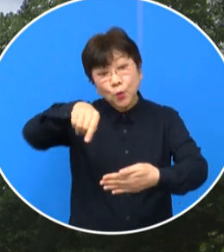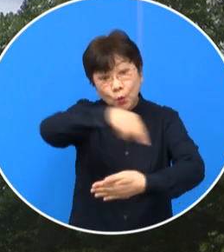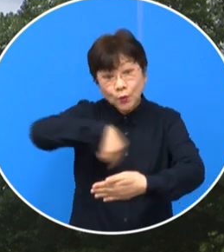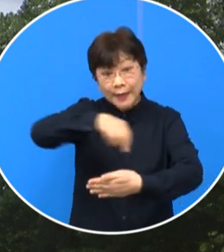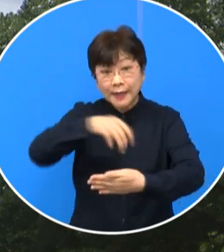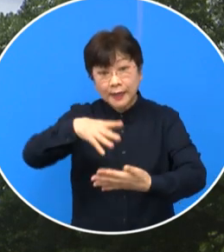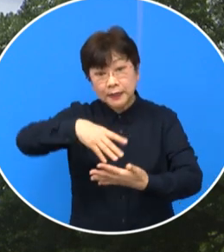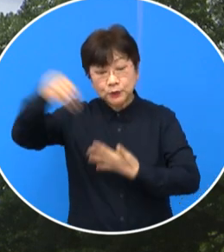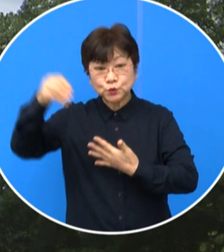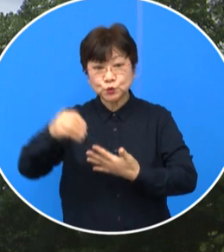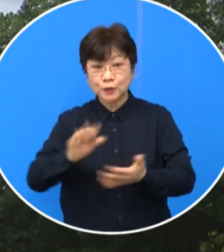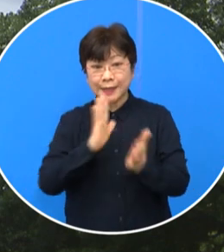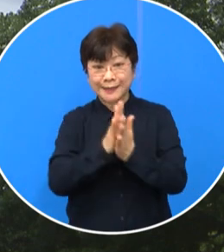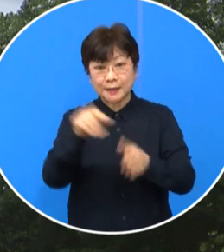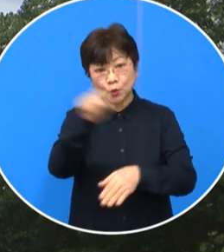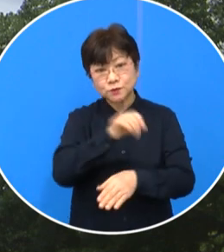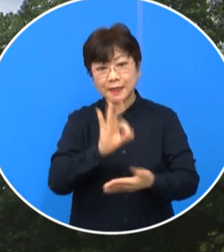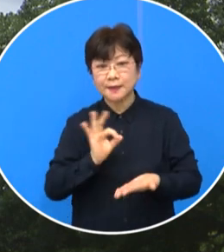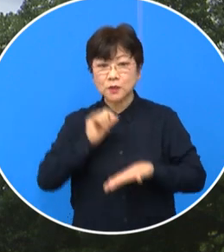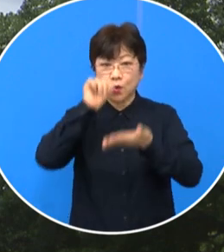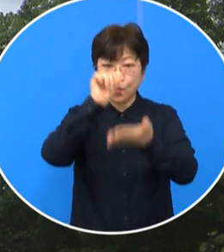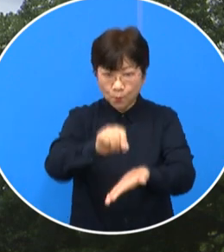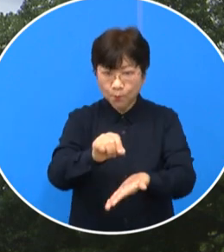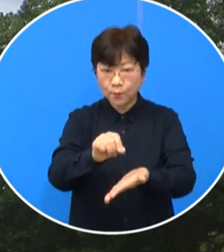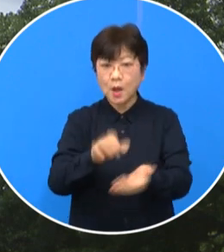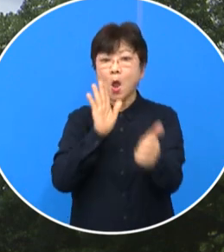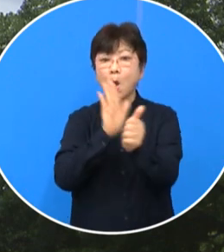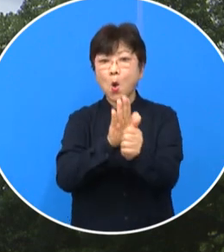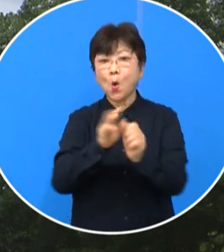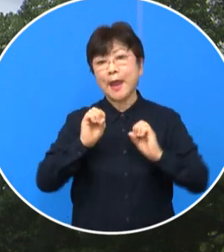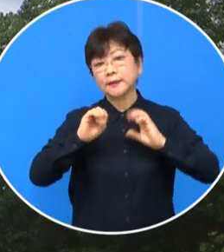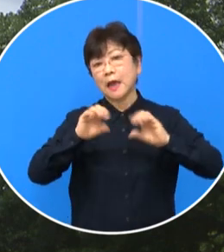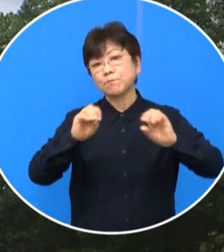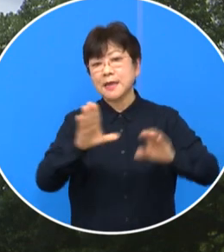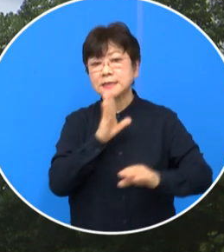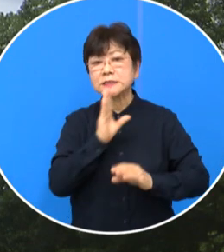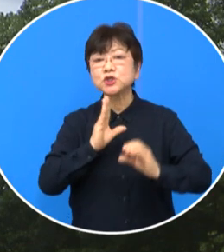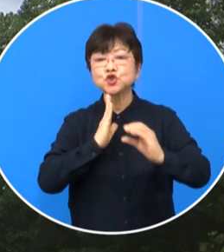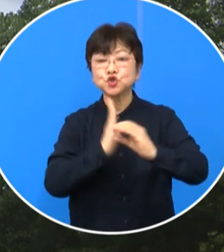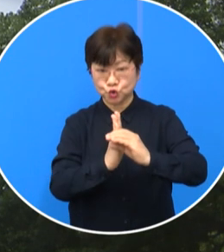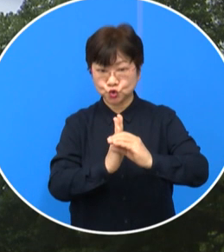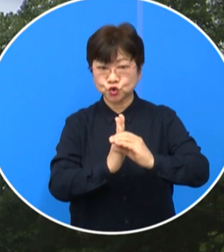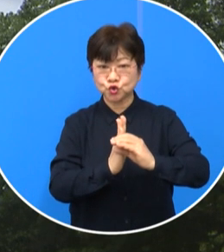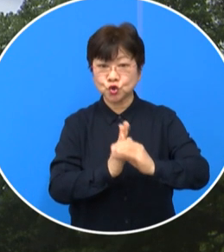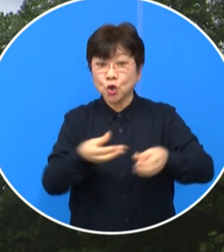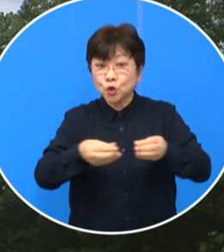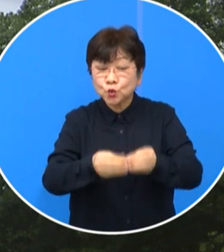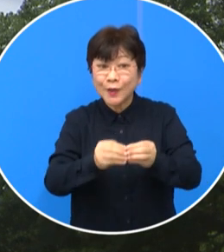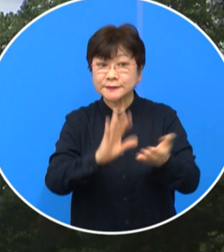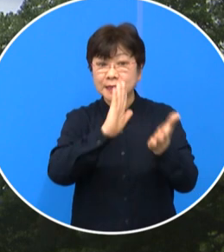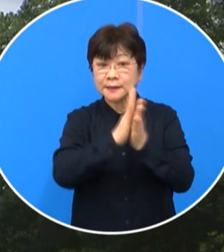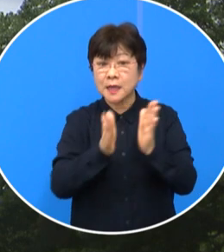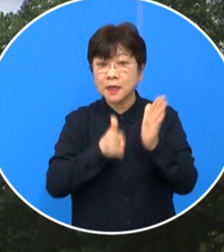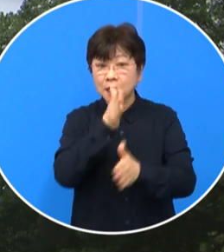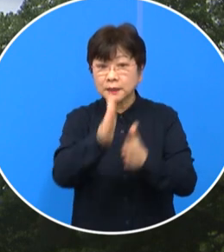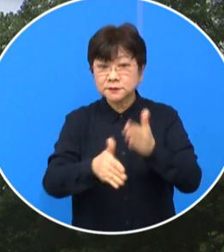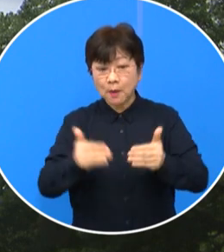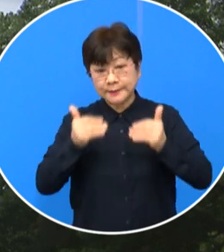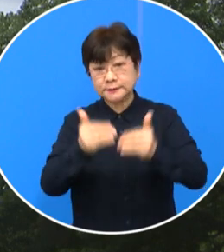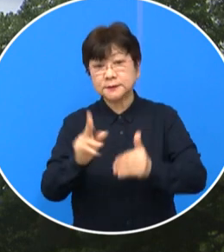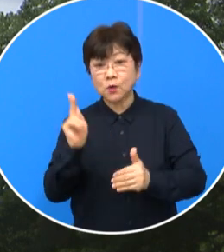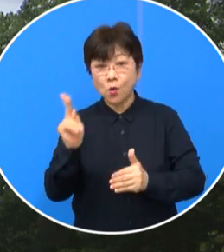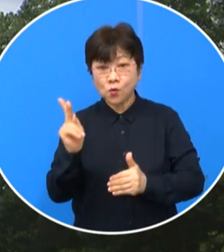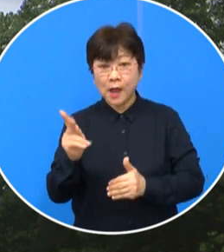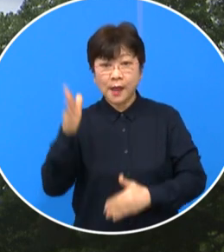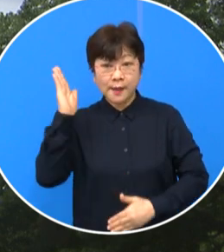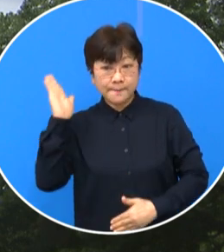産品をプレゼントする鹿児島春季キャンプ応援キャンペーンを実施しています。詳しくは県スポーツ振興